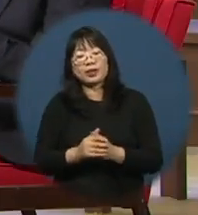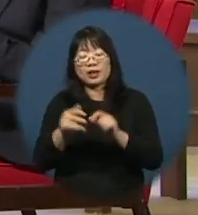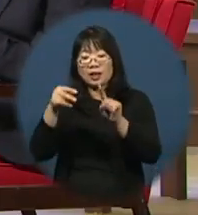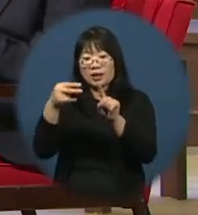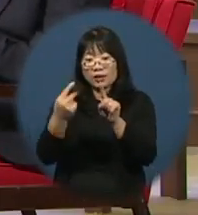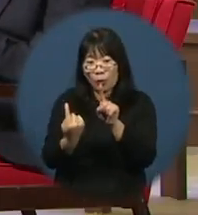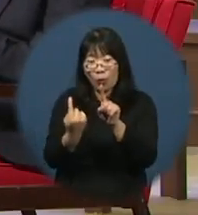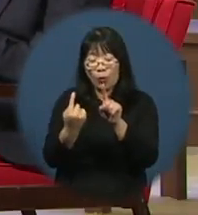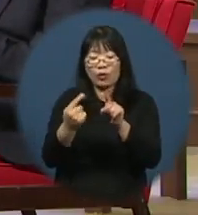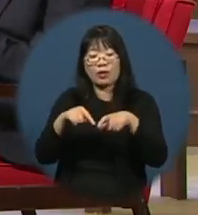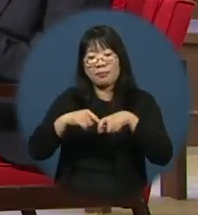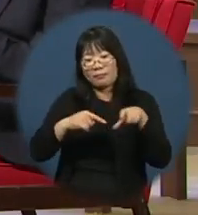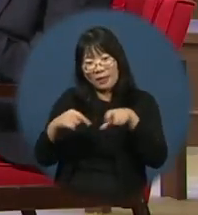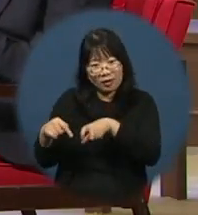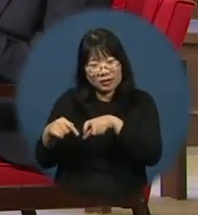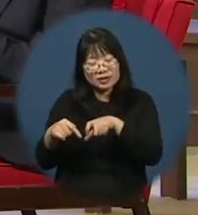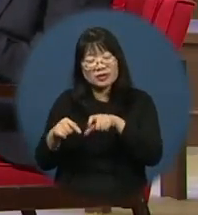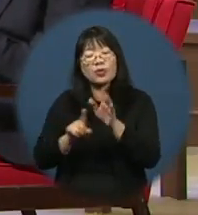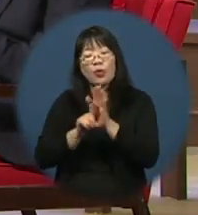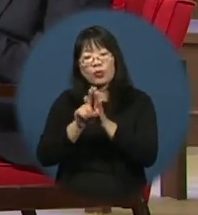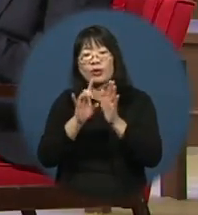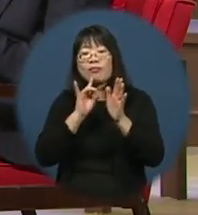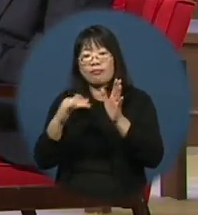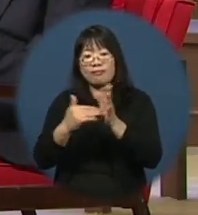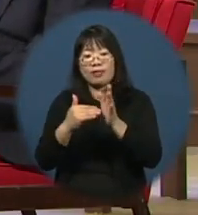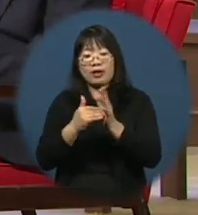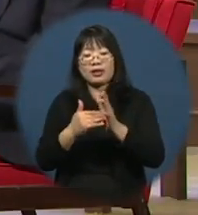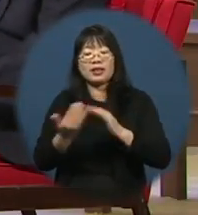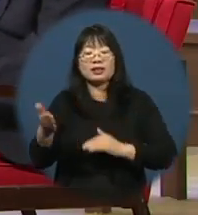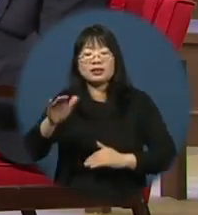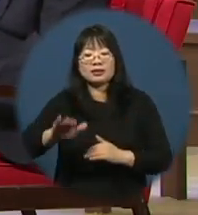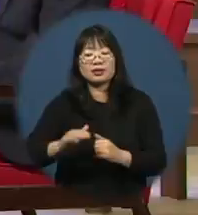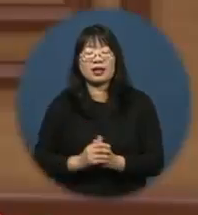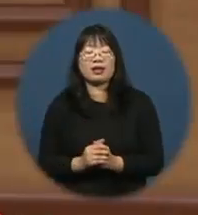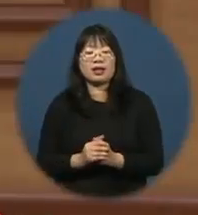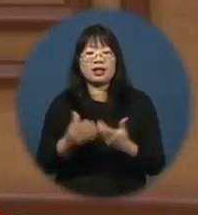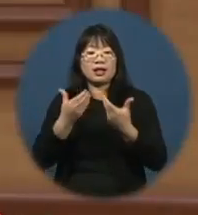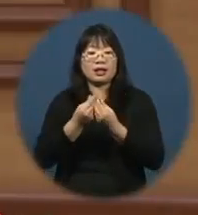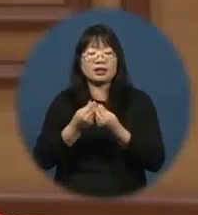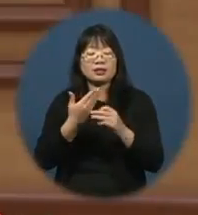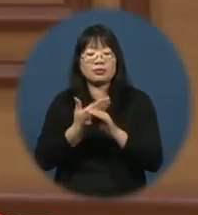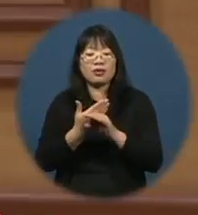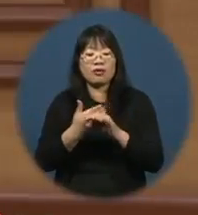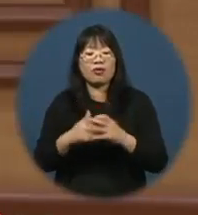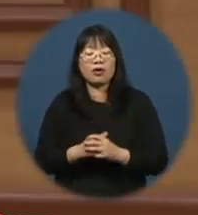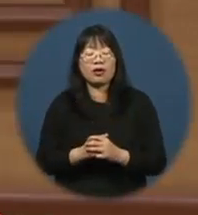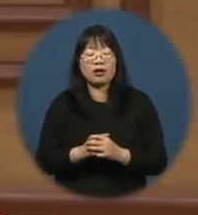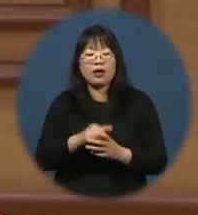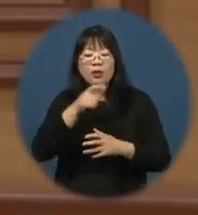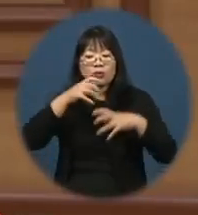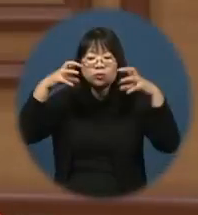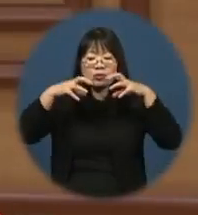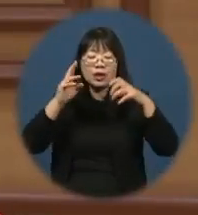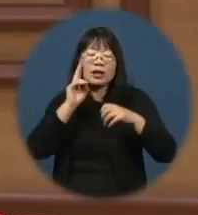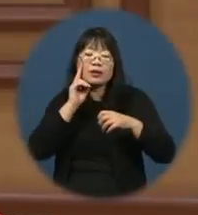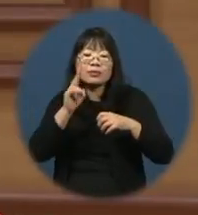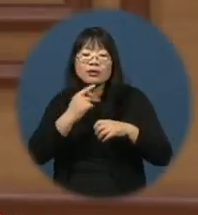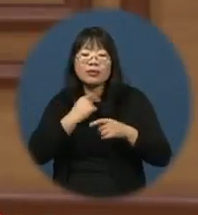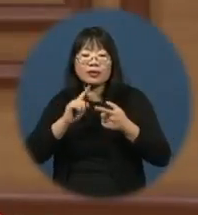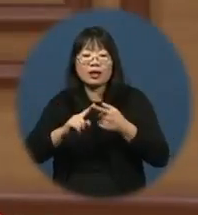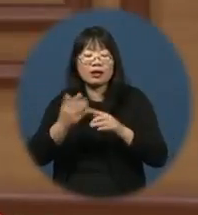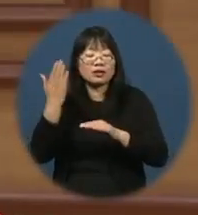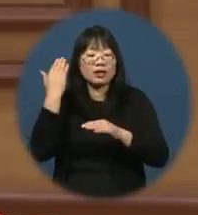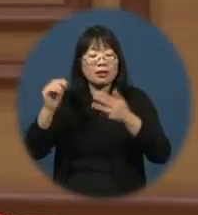1도라고 하는 것은 평균 온도입니다. 그런데 예를 들어서 그 폭염이 극심했던